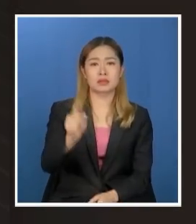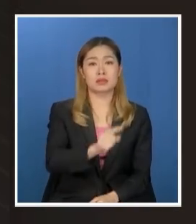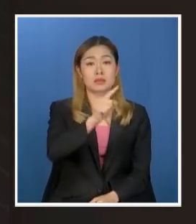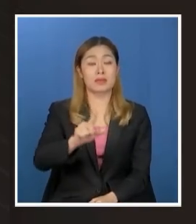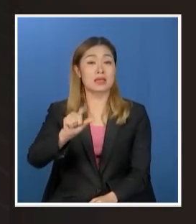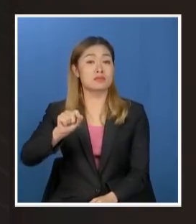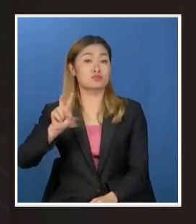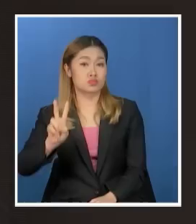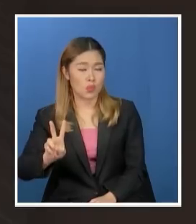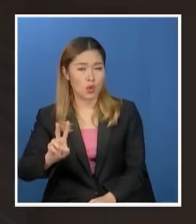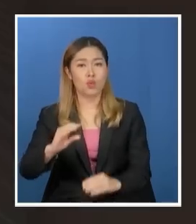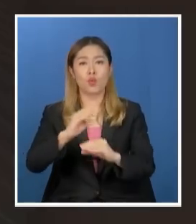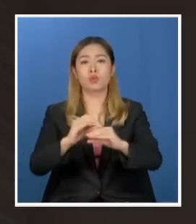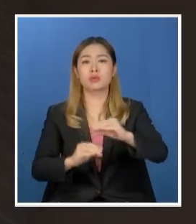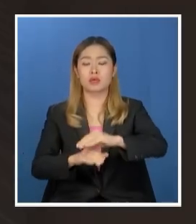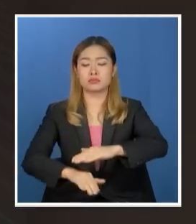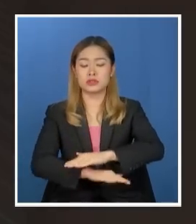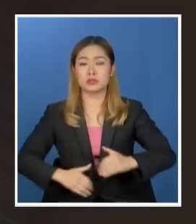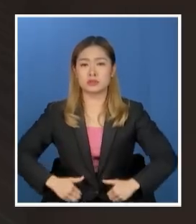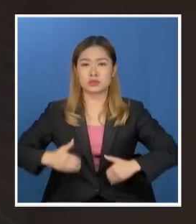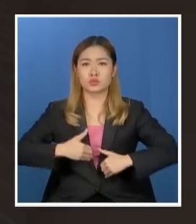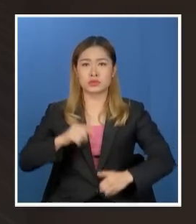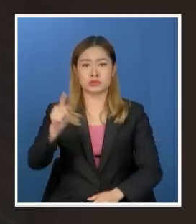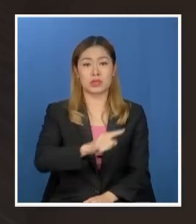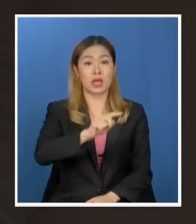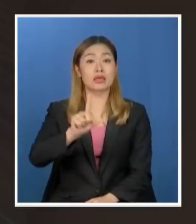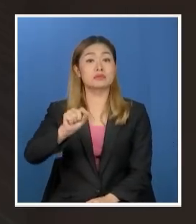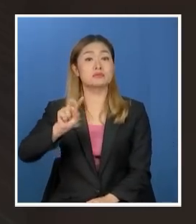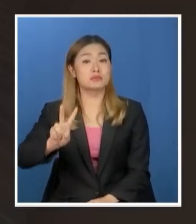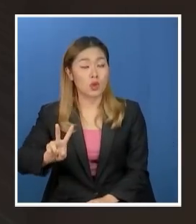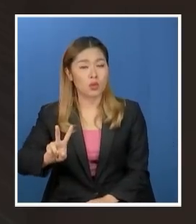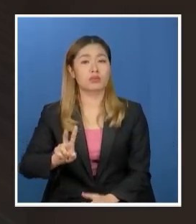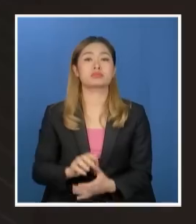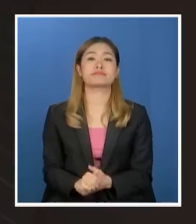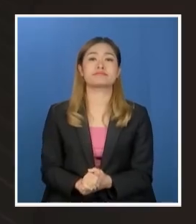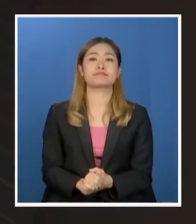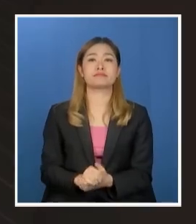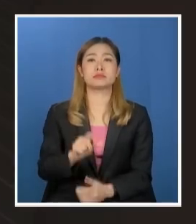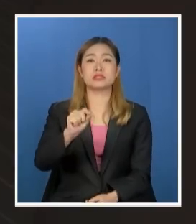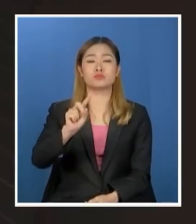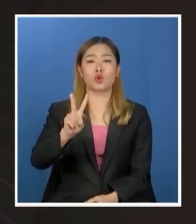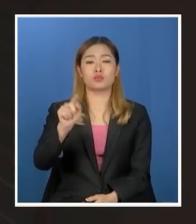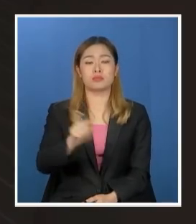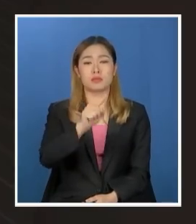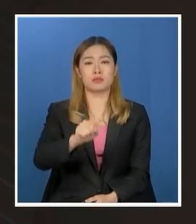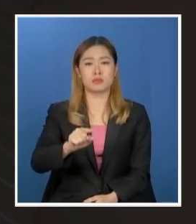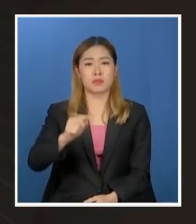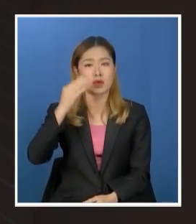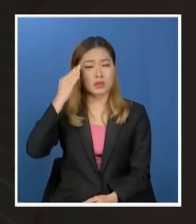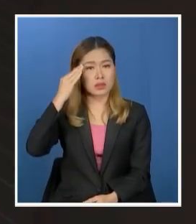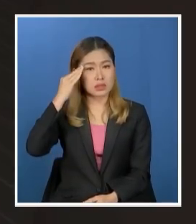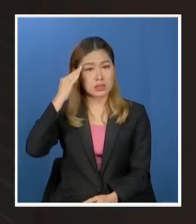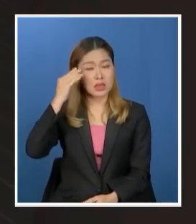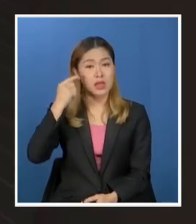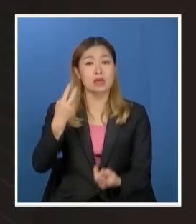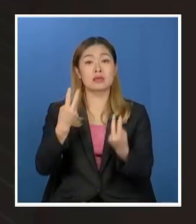22โครงสร้างพื้นฐานดีการ 22แล้วก็กา 22ลุงตู่อยู่